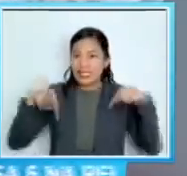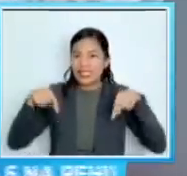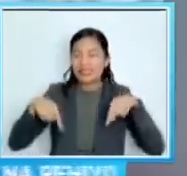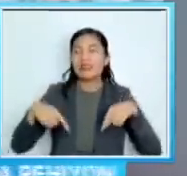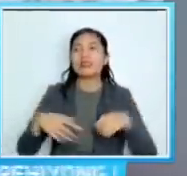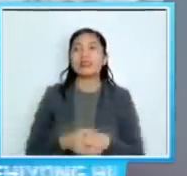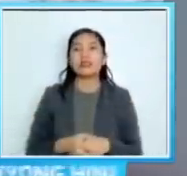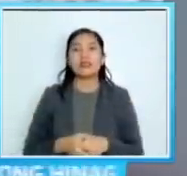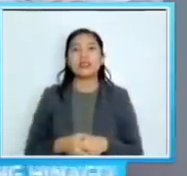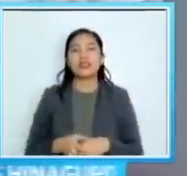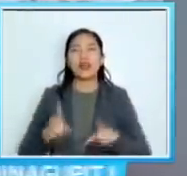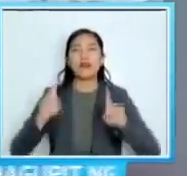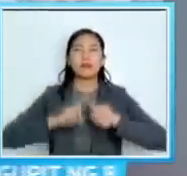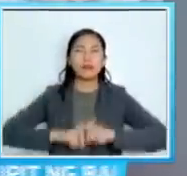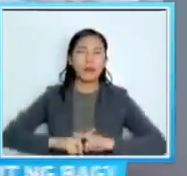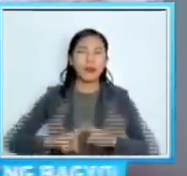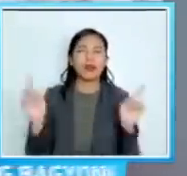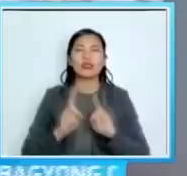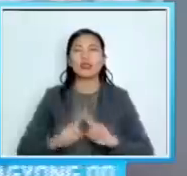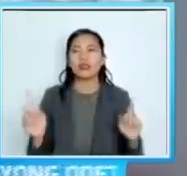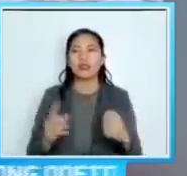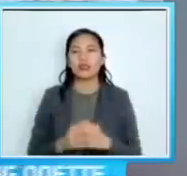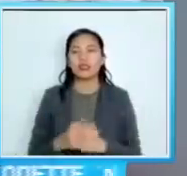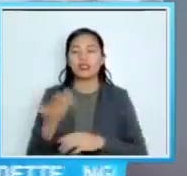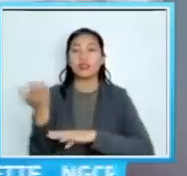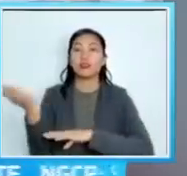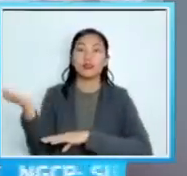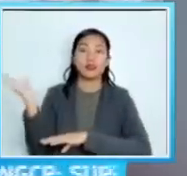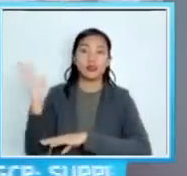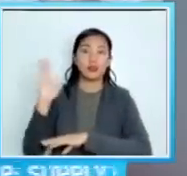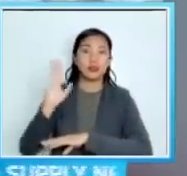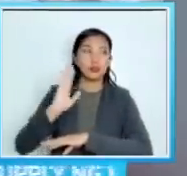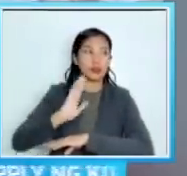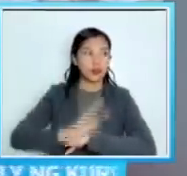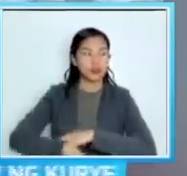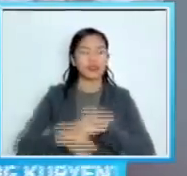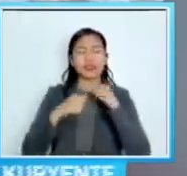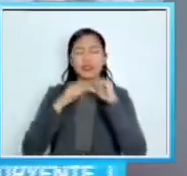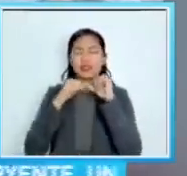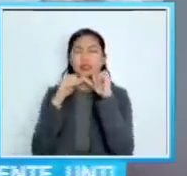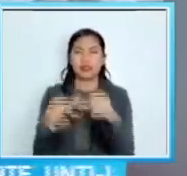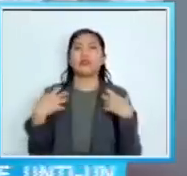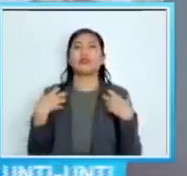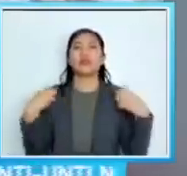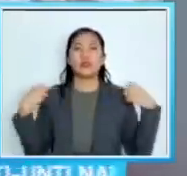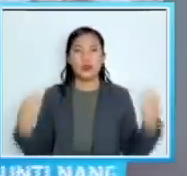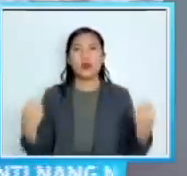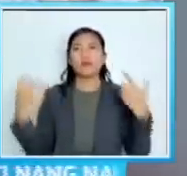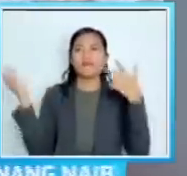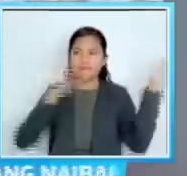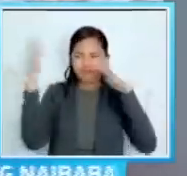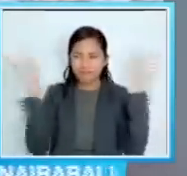ano? Nung buong araw na yon, hindi kami tinantanan ng sobrang lakas na hangin.